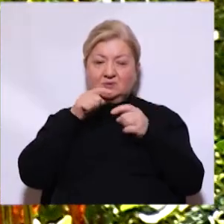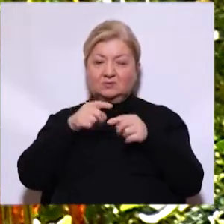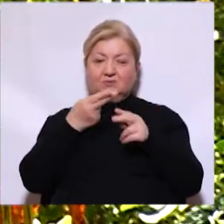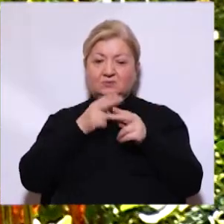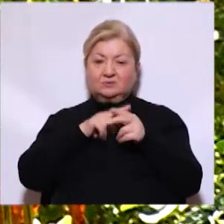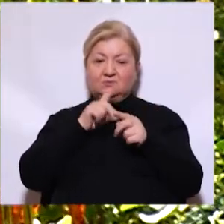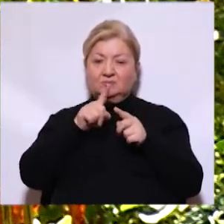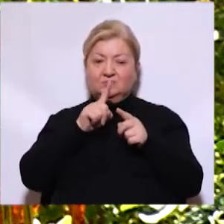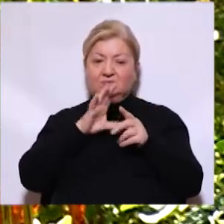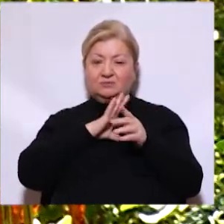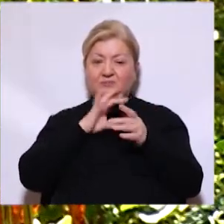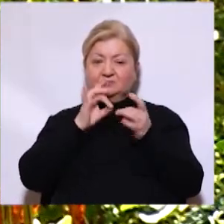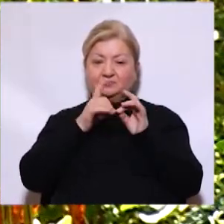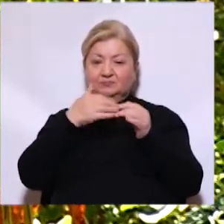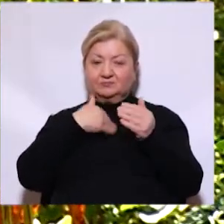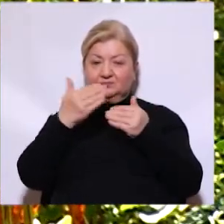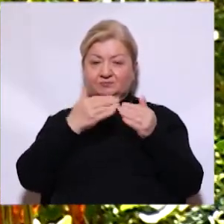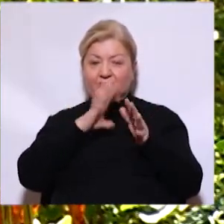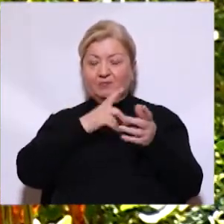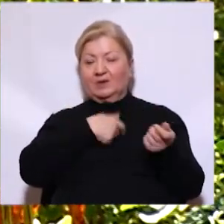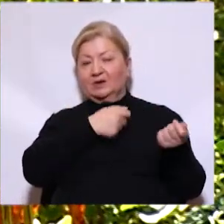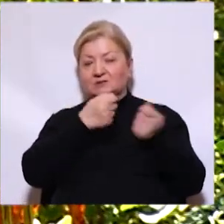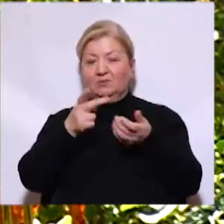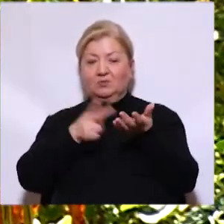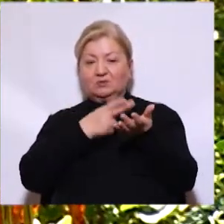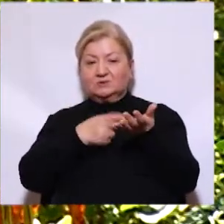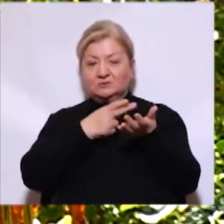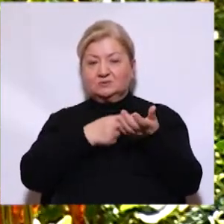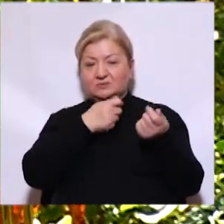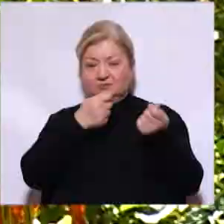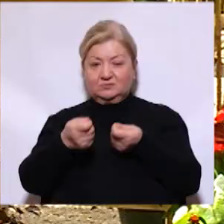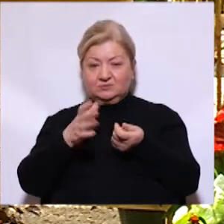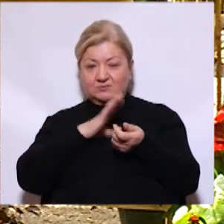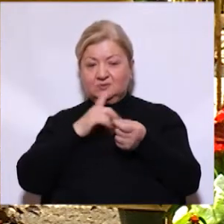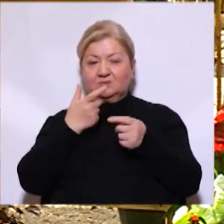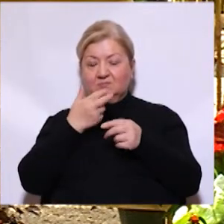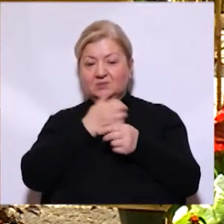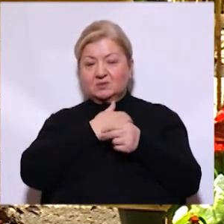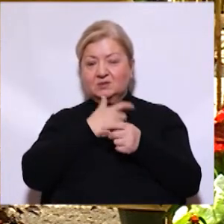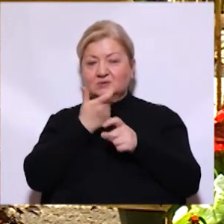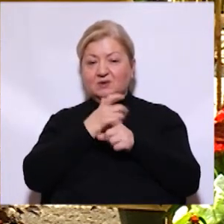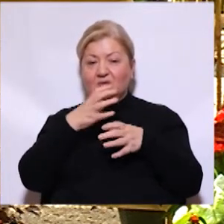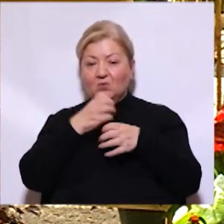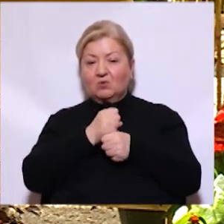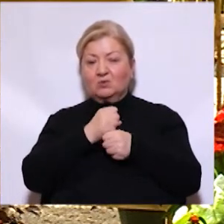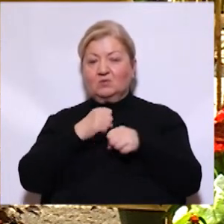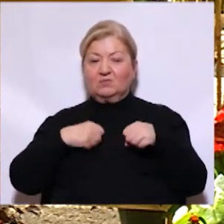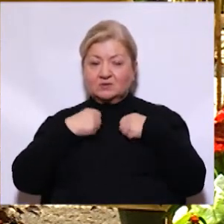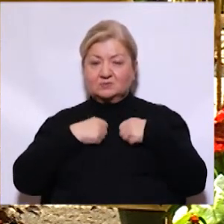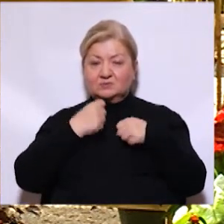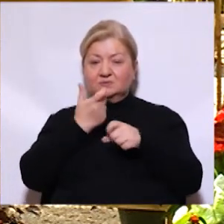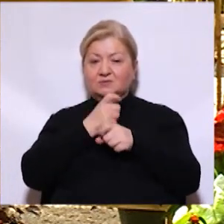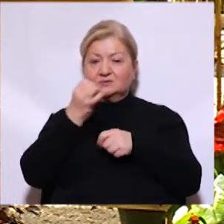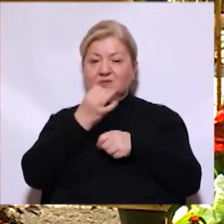ამ შემთხვევაში იქიდან გამომდინარე, რომ ინტერაქცია თქვენთან არ მაქვს, წამოვიღე წიგნები და მინდა რომ ძალიან მოკლედ და შევეცდები